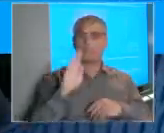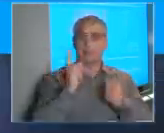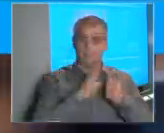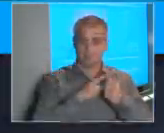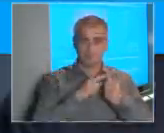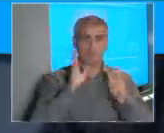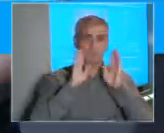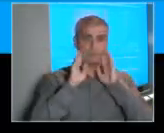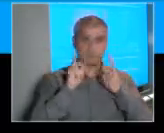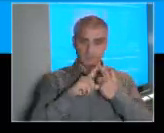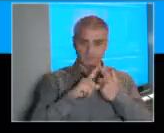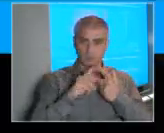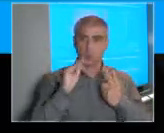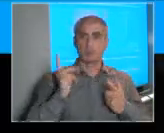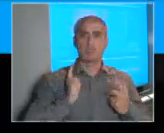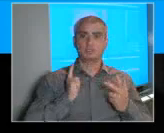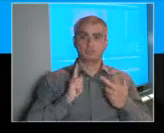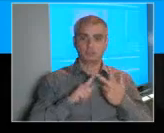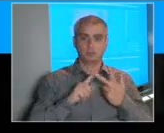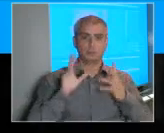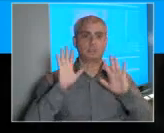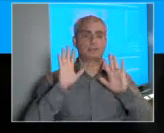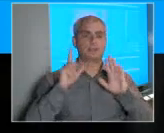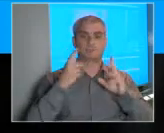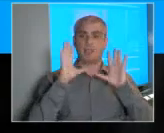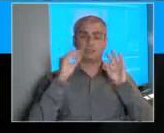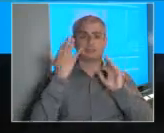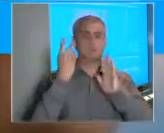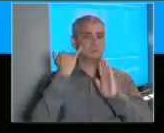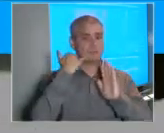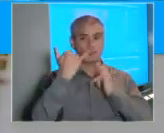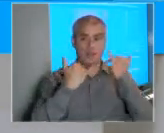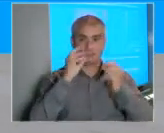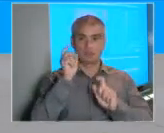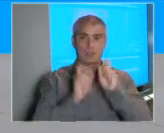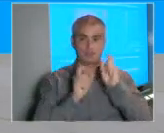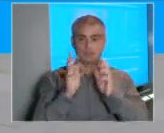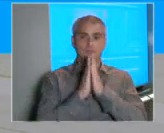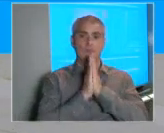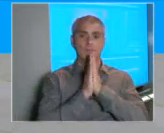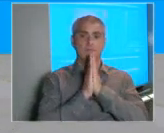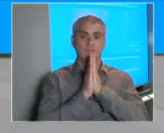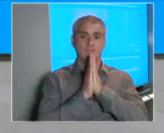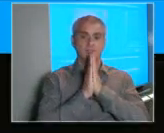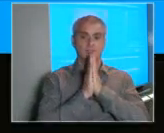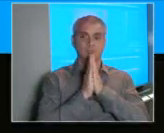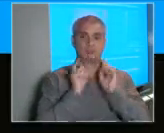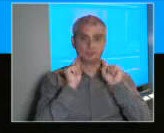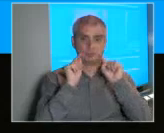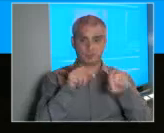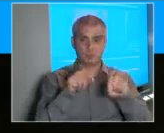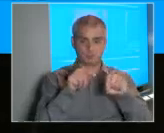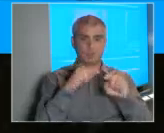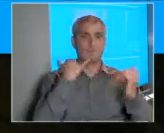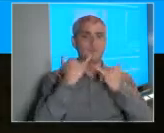מנתניהו בפייסבוק, הודעה אישית, עם 10 מספרי טלפון של אנשים, שהוא מבקש מהם ללכת